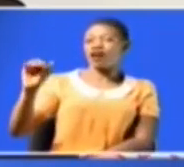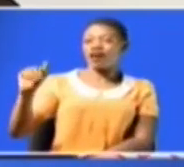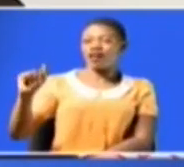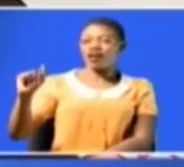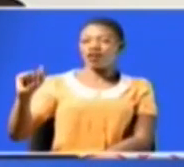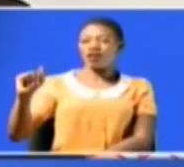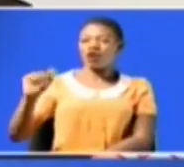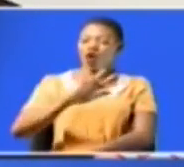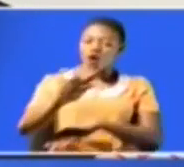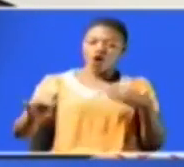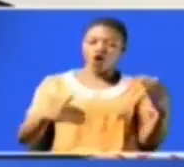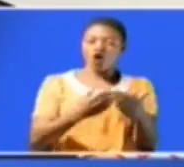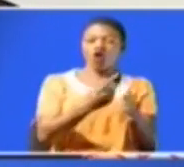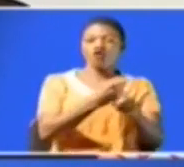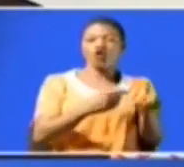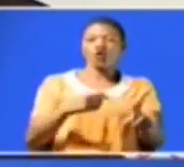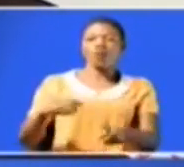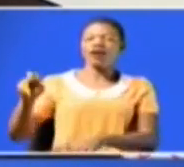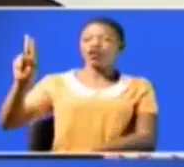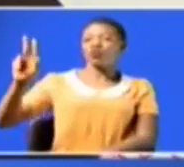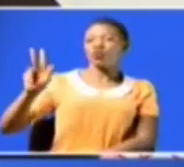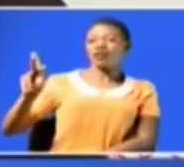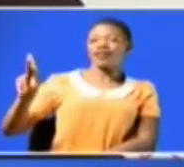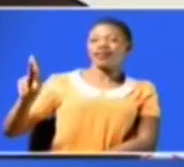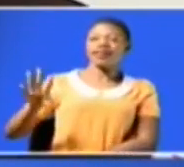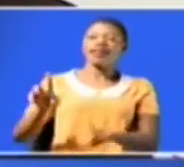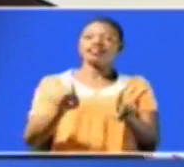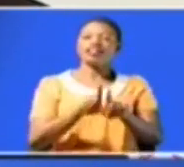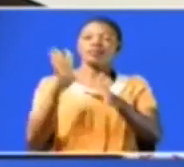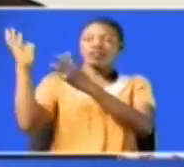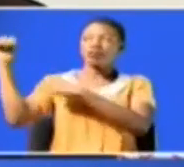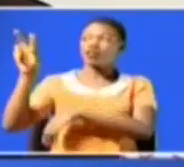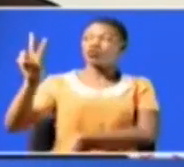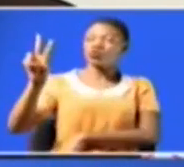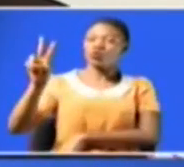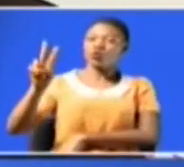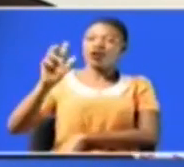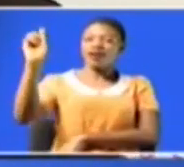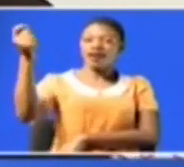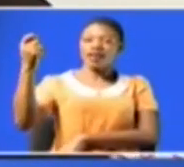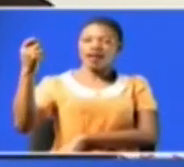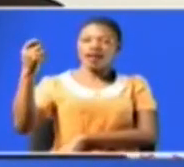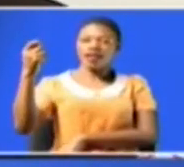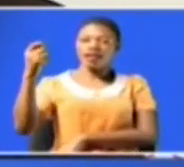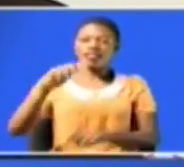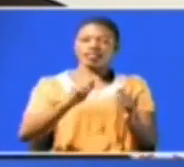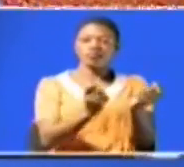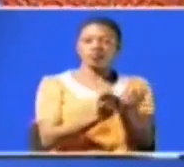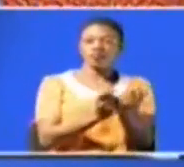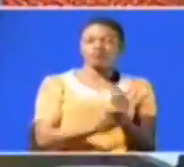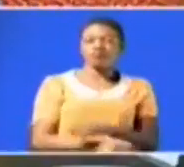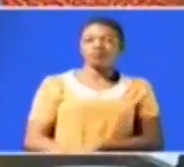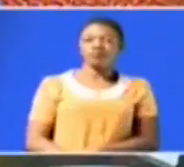Those are all from the UK. And then of course we expect to field two Kenyan sides as always, Shujaa and the